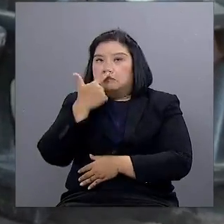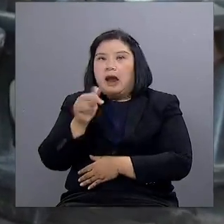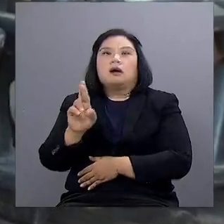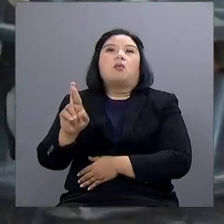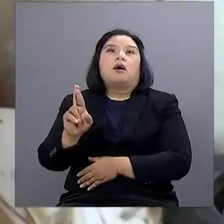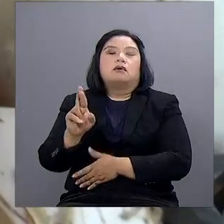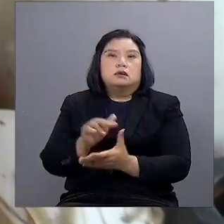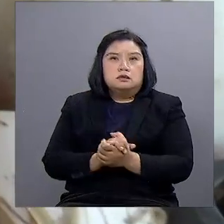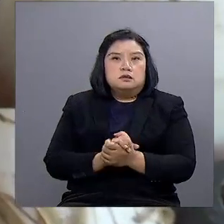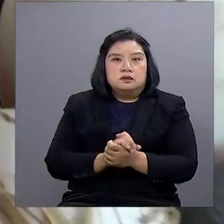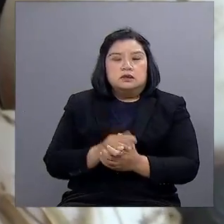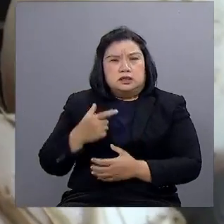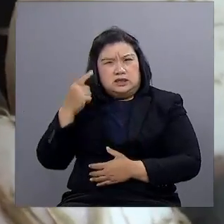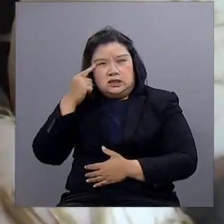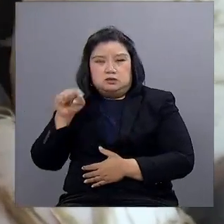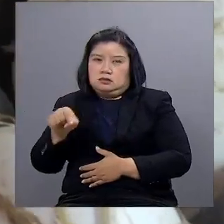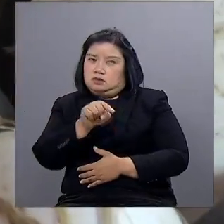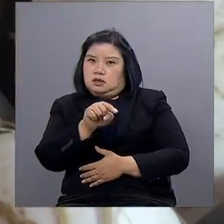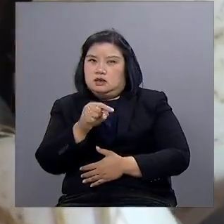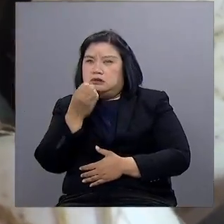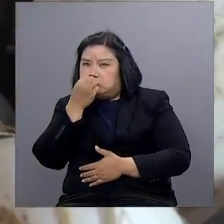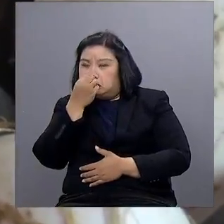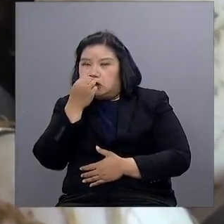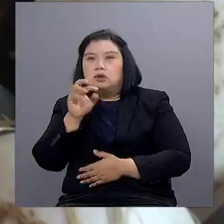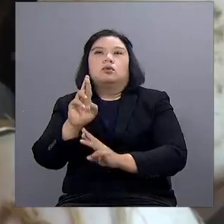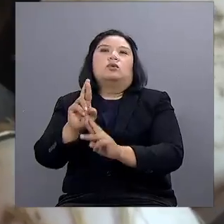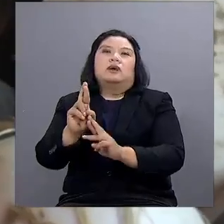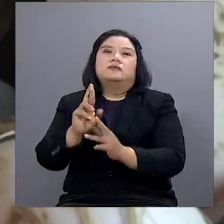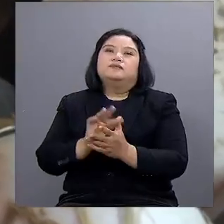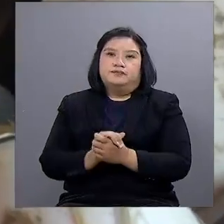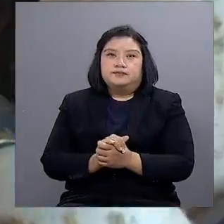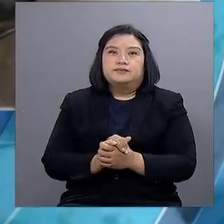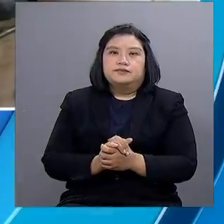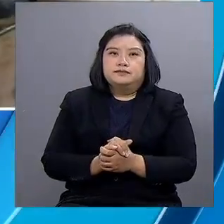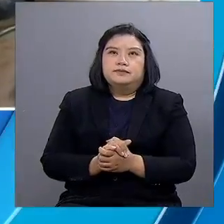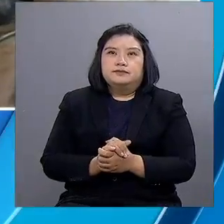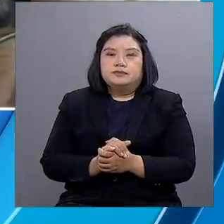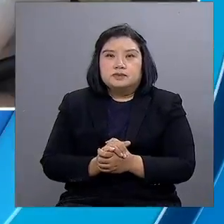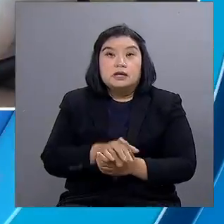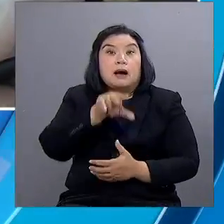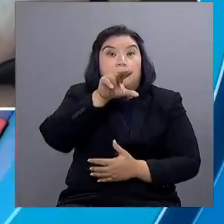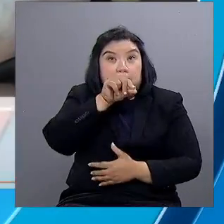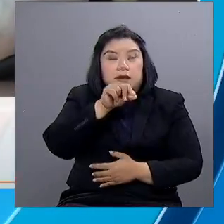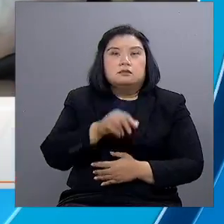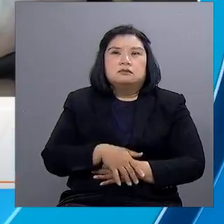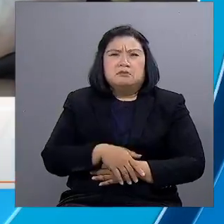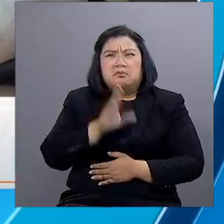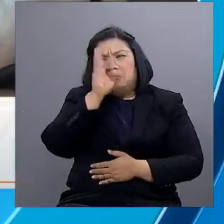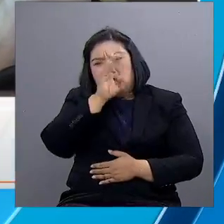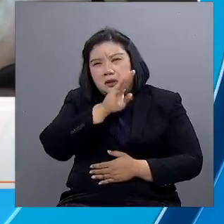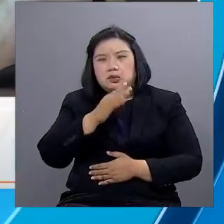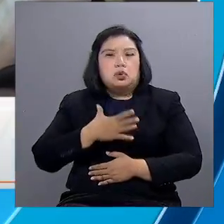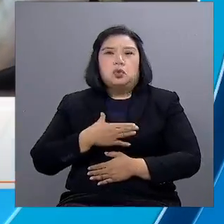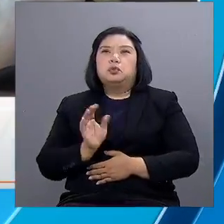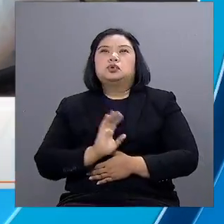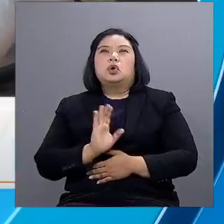ใจแต่อาจจะไม่ถูกต้องถ้ากินมากเกินไปนะจ๊ะ ค่ะก็มีหลายๆคนนะคะบอกว่าไข่เป็ดเนี่ยมันคาวก็เลยจะไม่ค่อยนิยมนำมาทำอาห